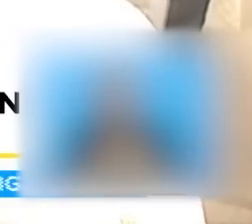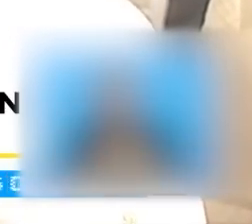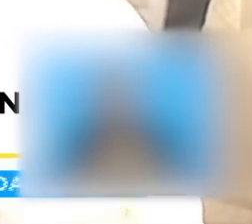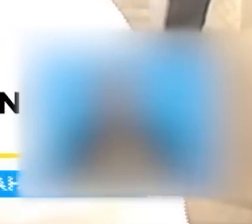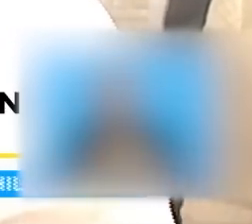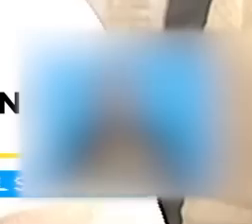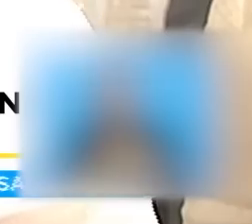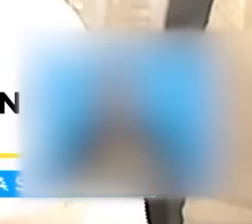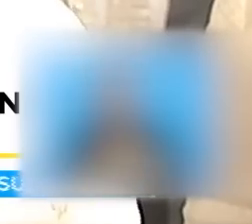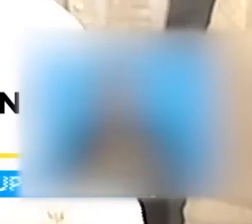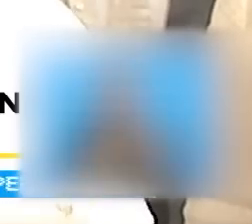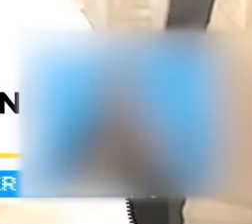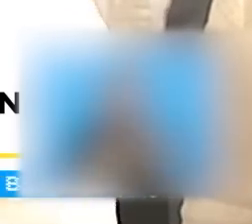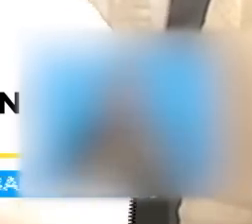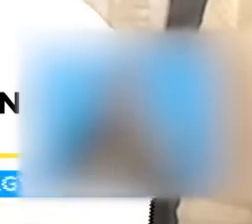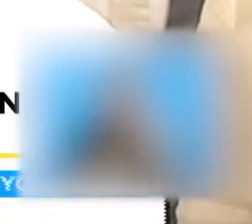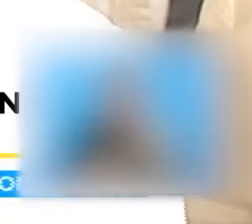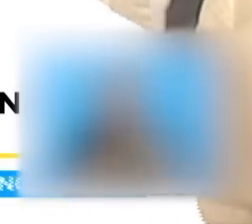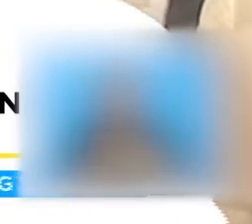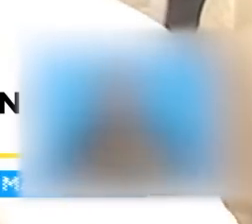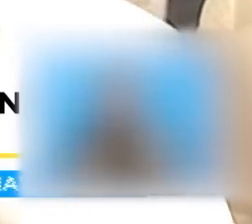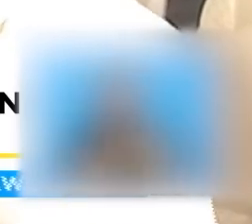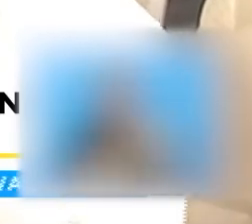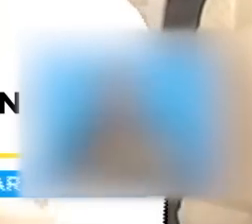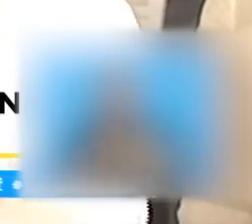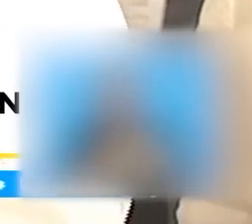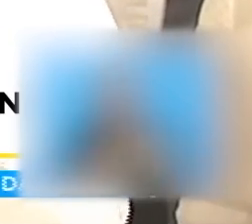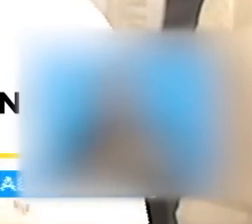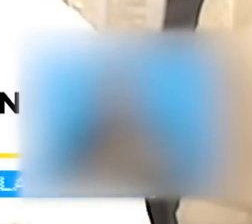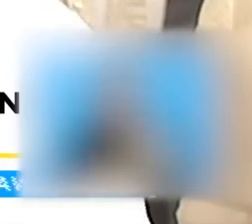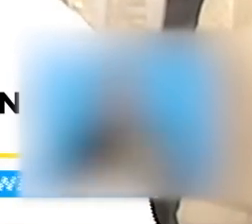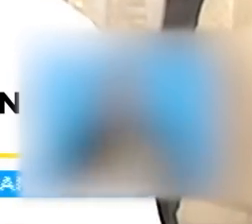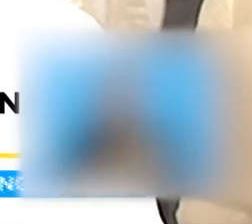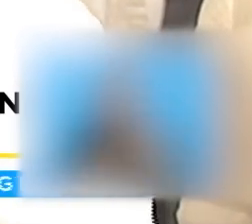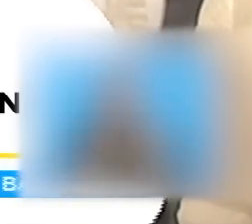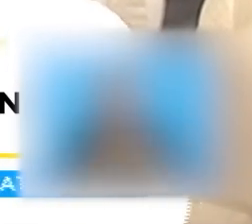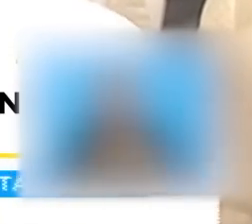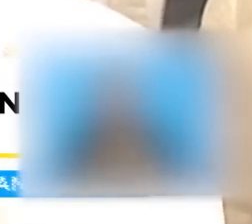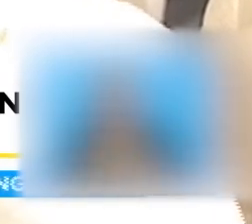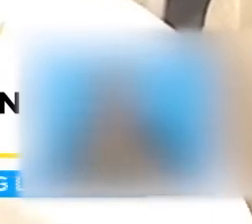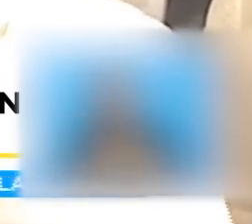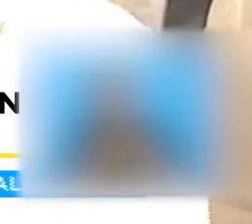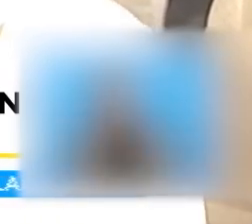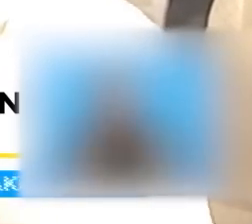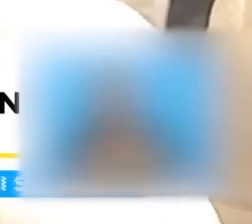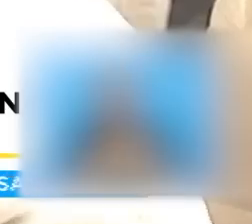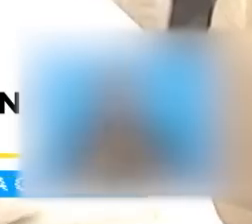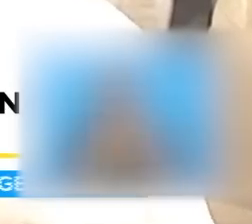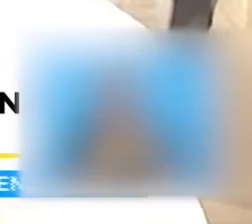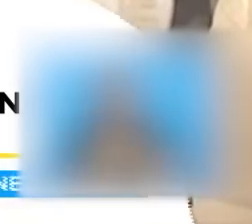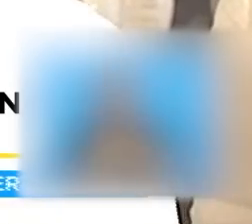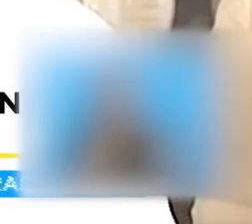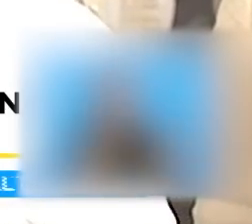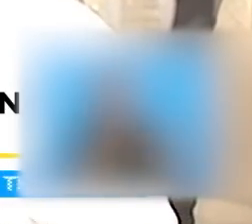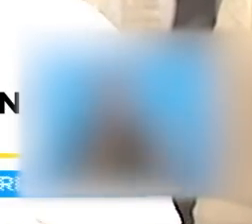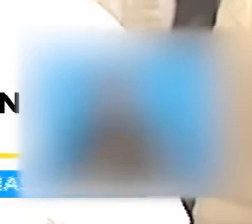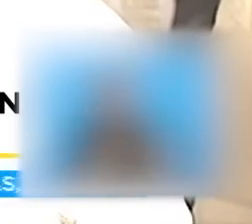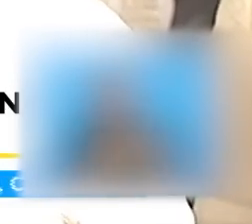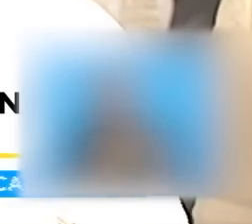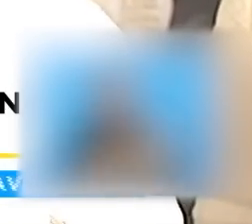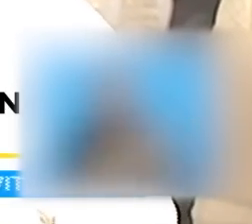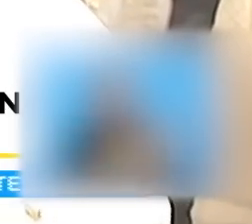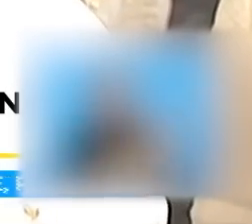in a little while, a few months from now, a year from now, sasabihin, magbago ang sitwasyon, baka pwede pa tayo magpadala